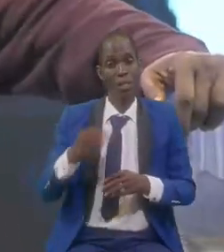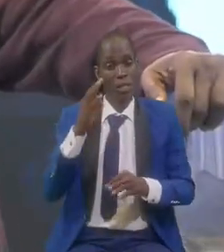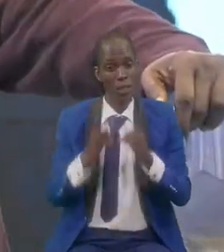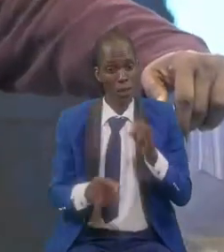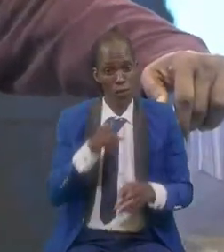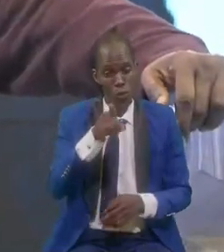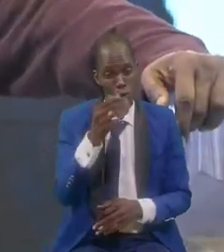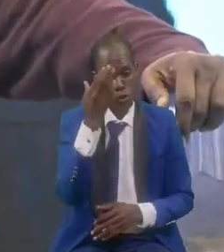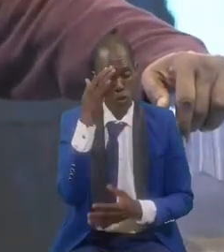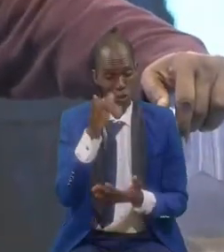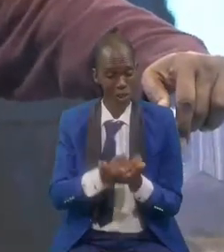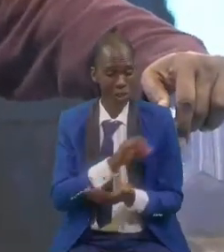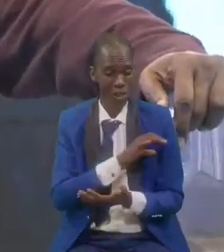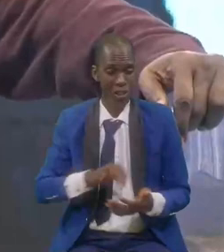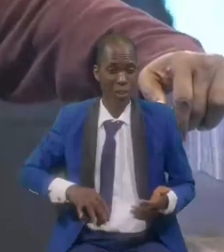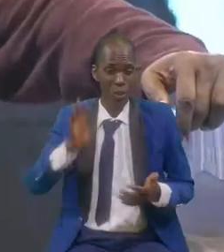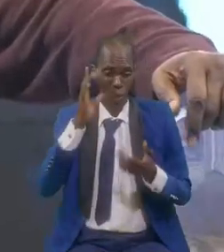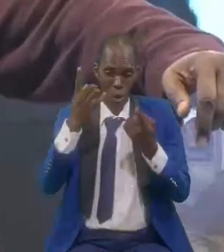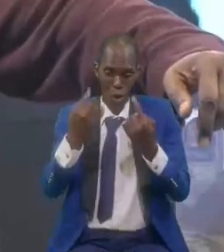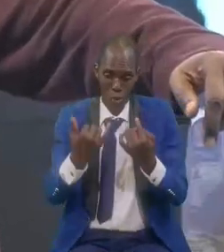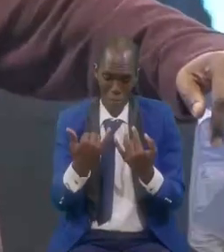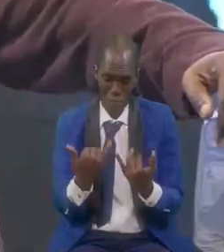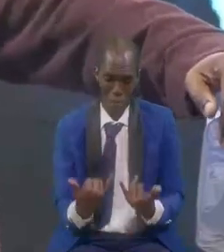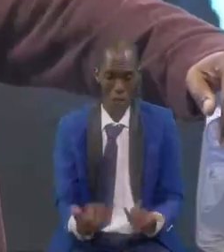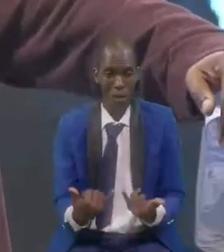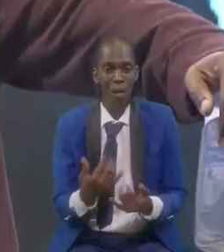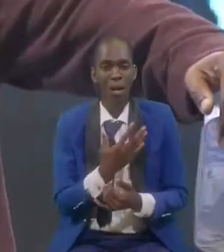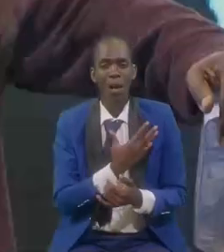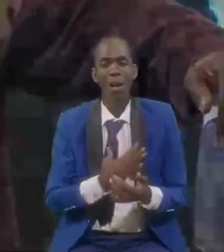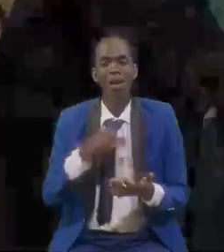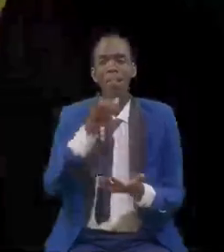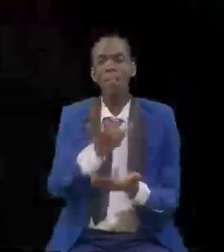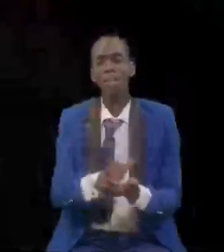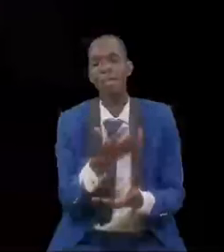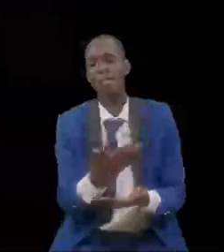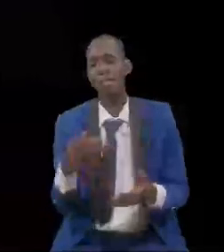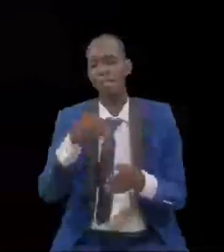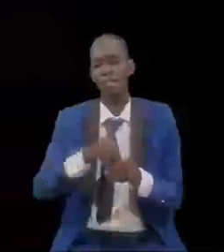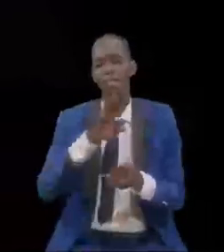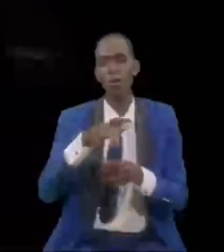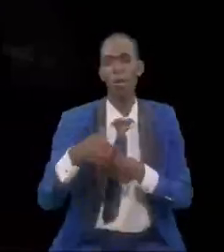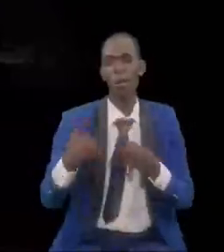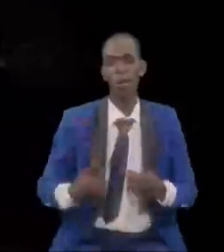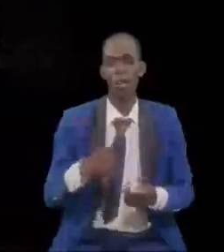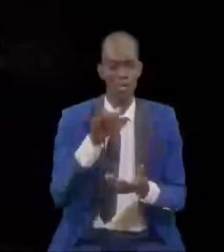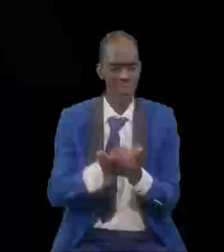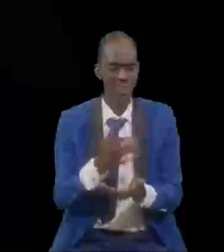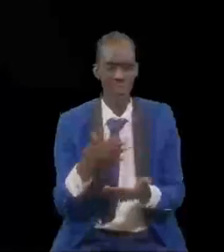viendra en ce moment même, et cette chose dans ton cœur, cette chose dans ta